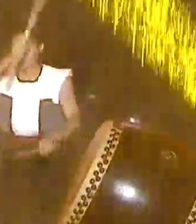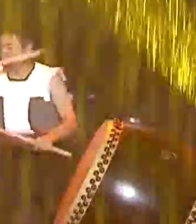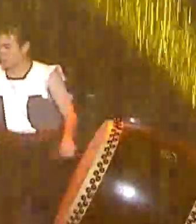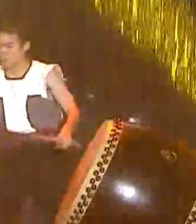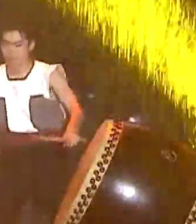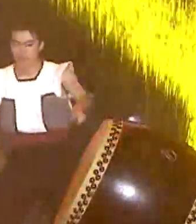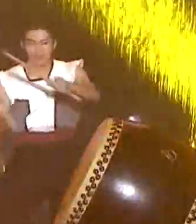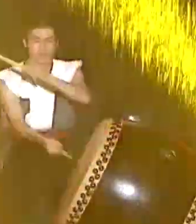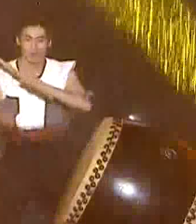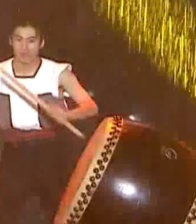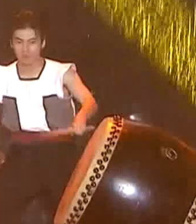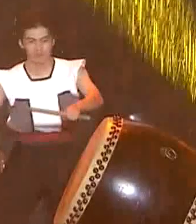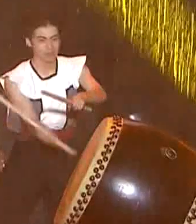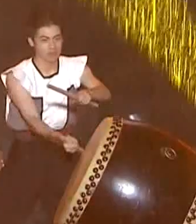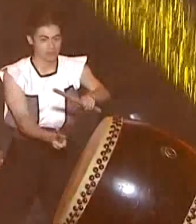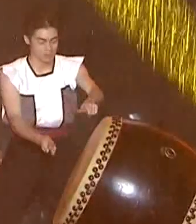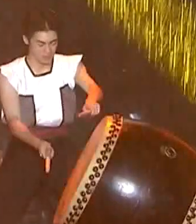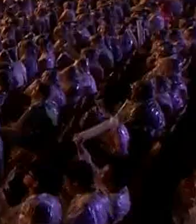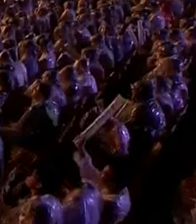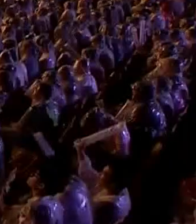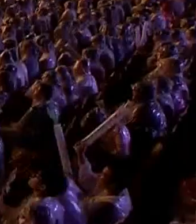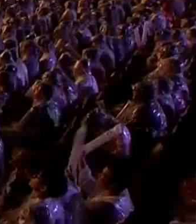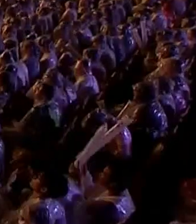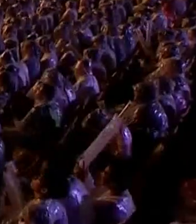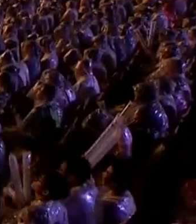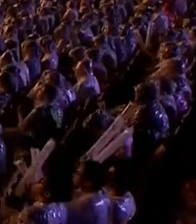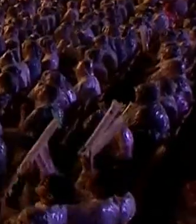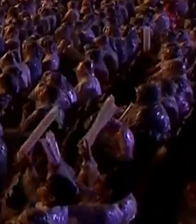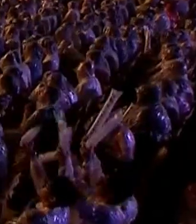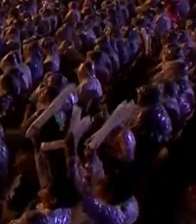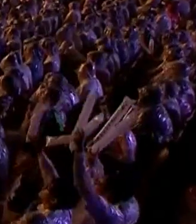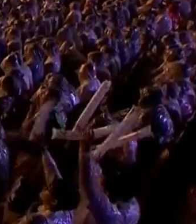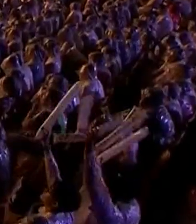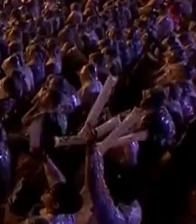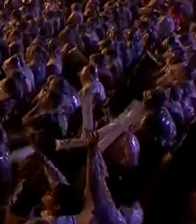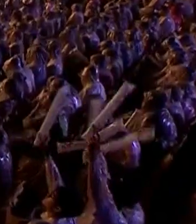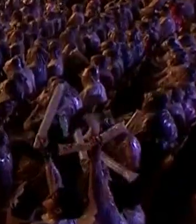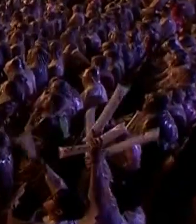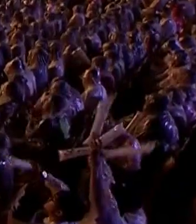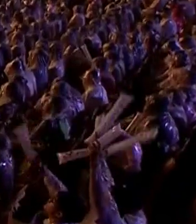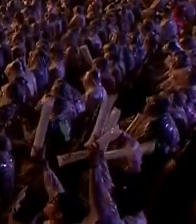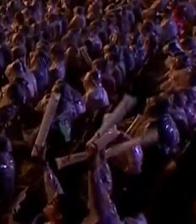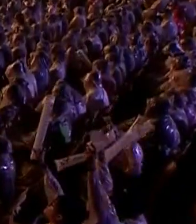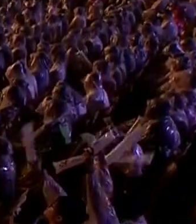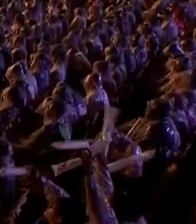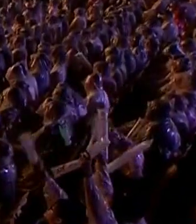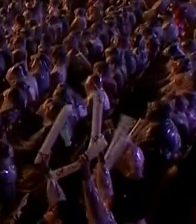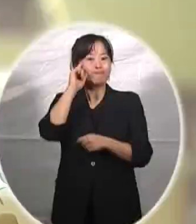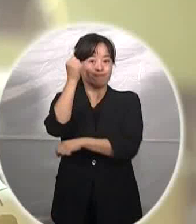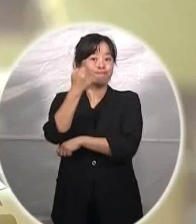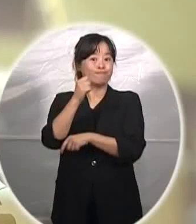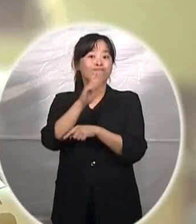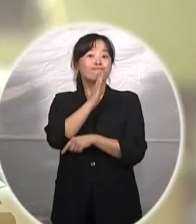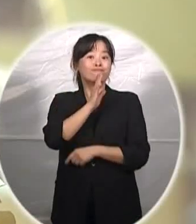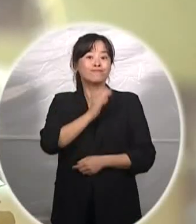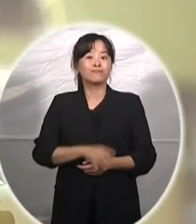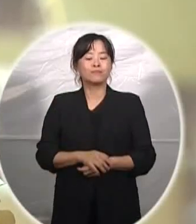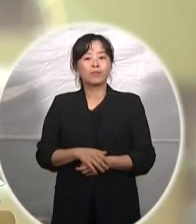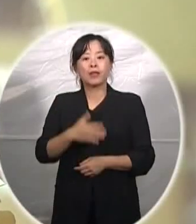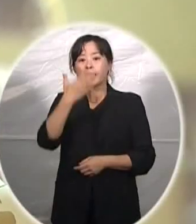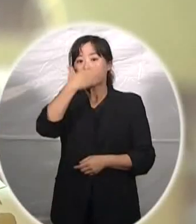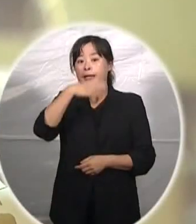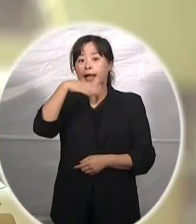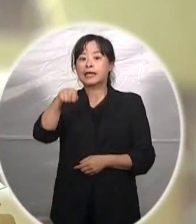声轰隆隆，呈现台湾威武抗敌实力。今年国庆晚会首度移师台南，意义非凡。 台